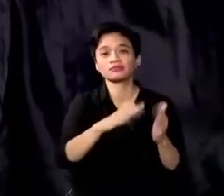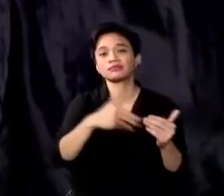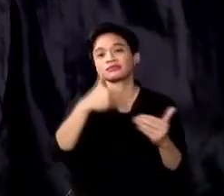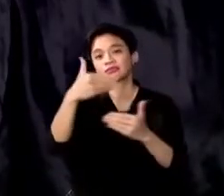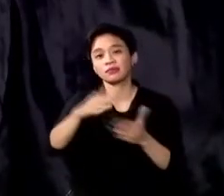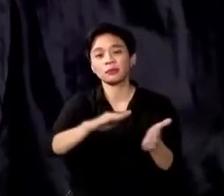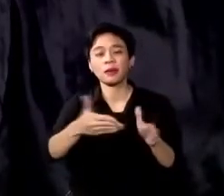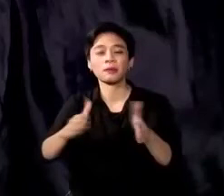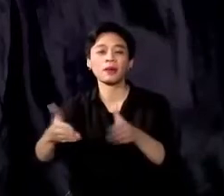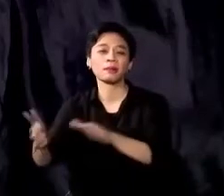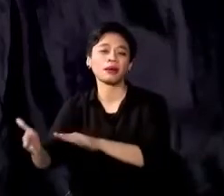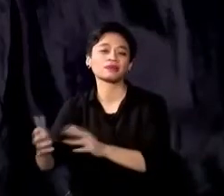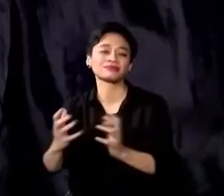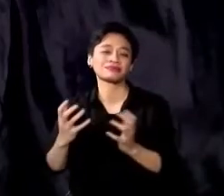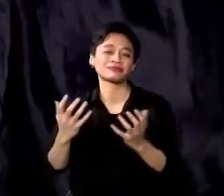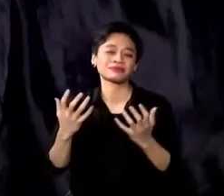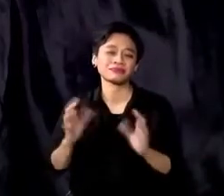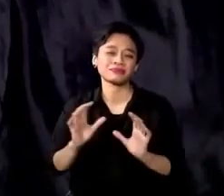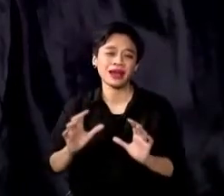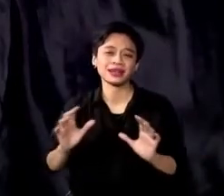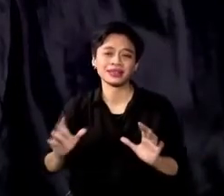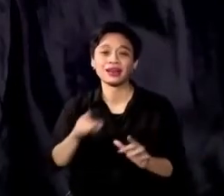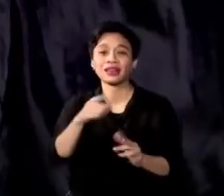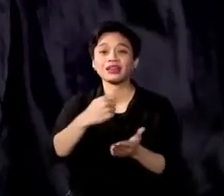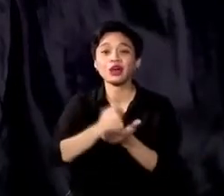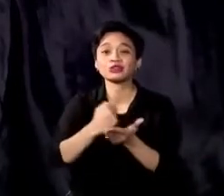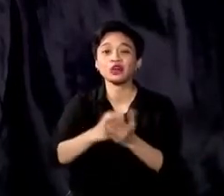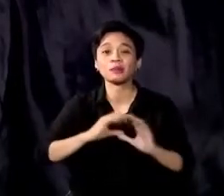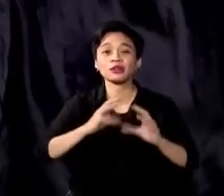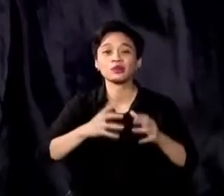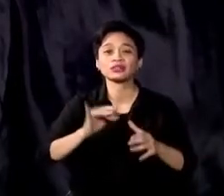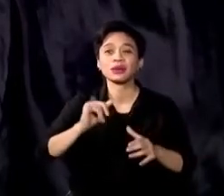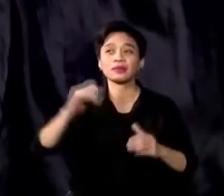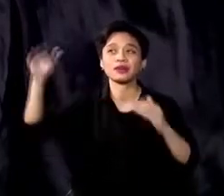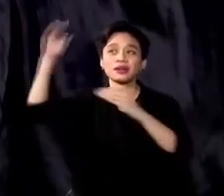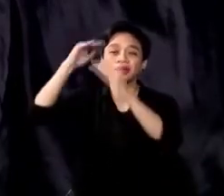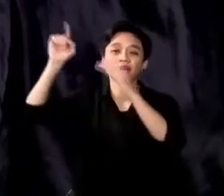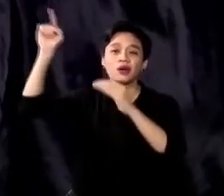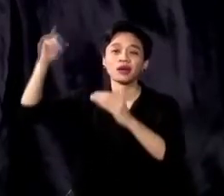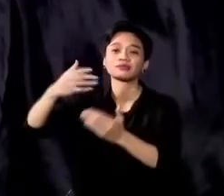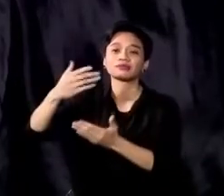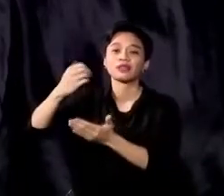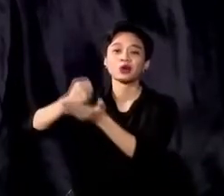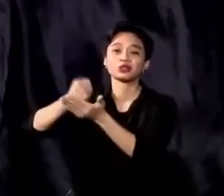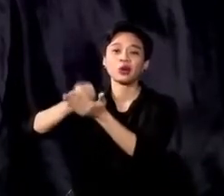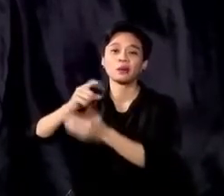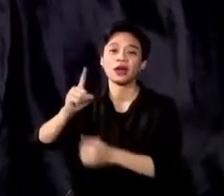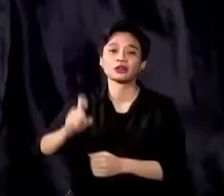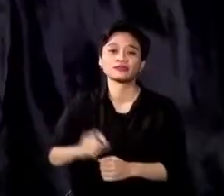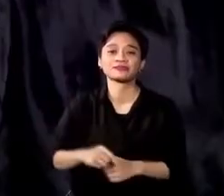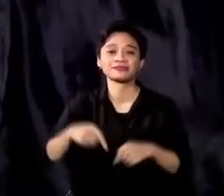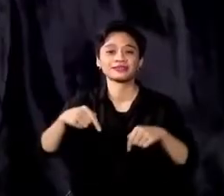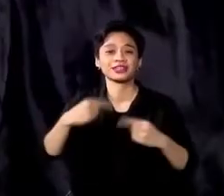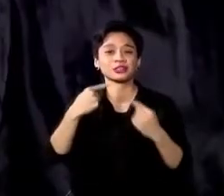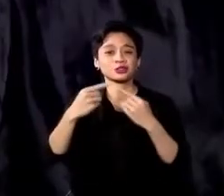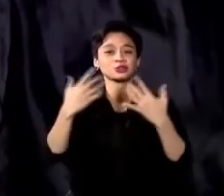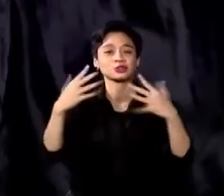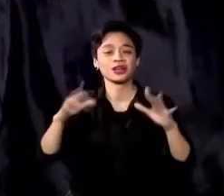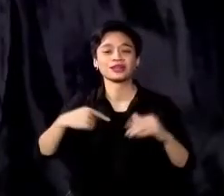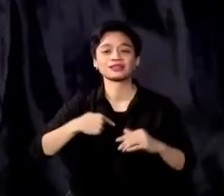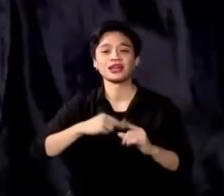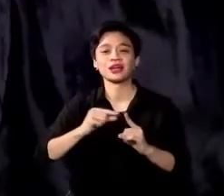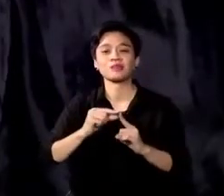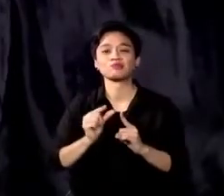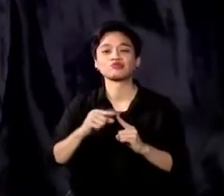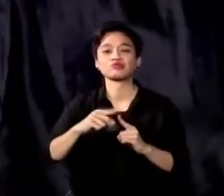jiwa bukan hanya dimintai pertanggungjawaban di dunia tetapi juga di akhirat saya akhiri Talk Show kita sore hari ini saya Anastasia Putri